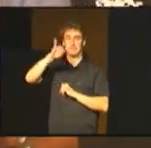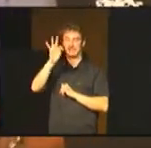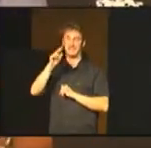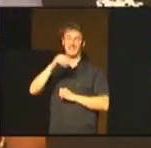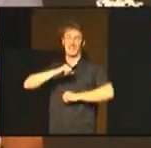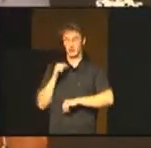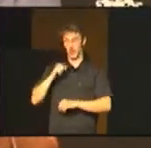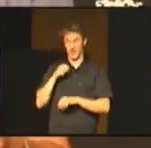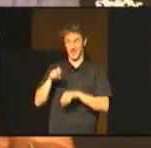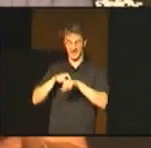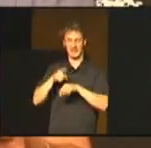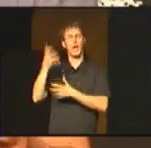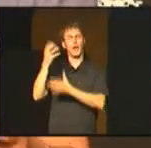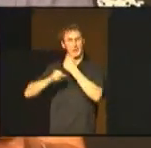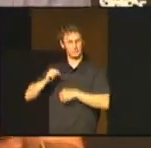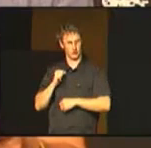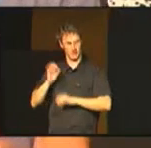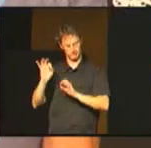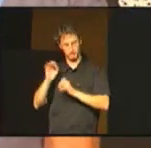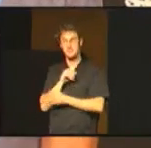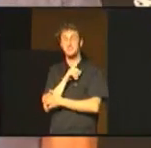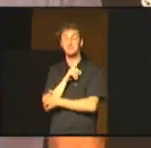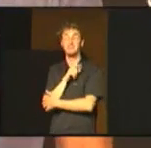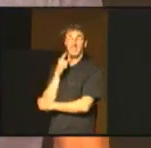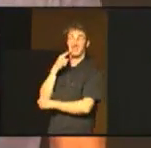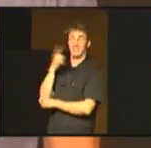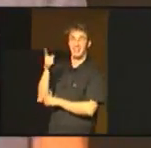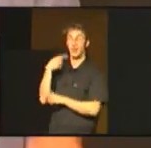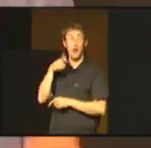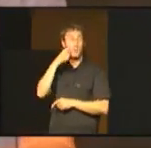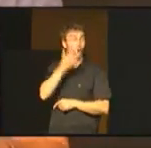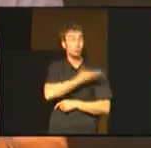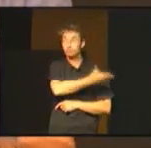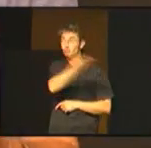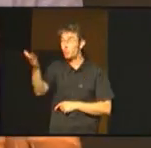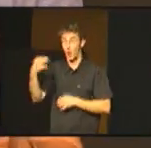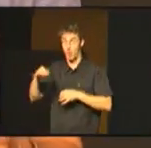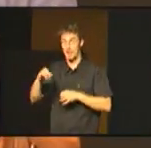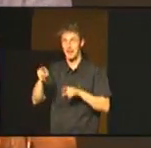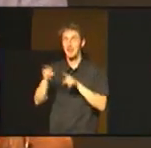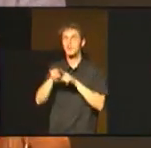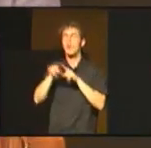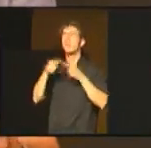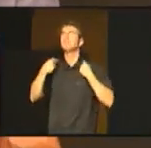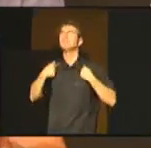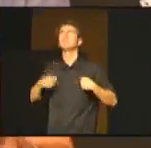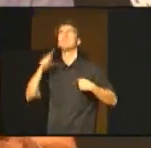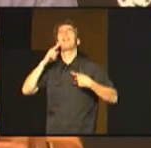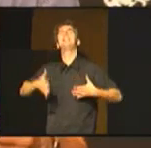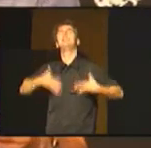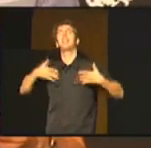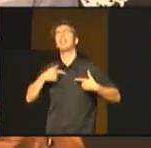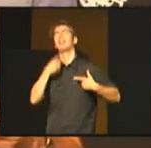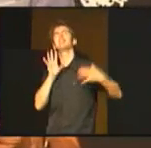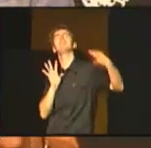escocès. Ell explicava que els humans, d'una manera natural, sentim simpatia els